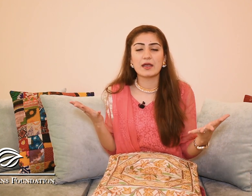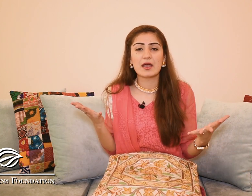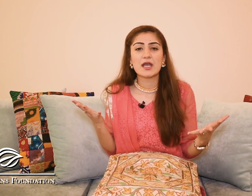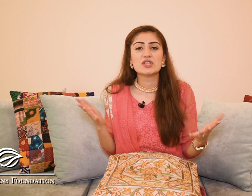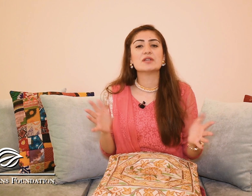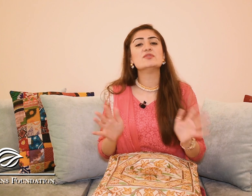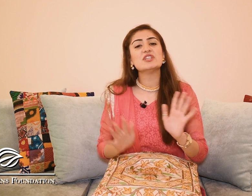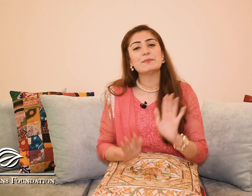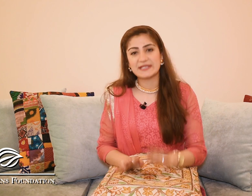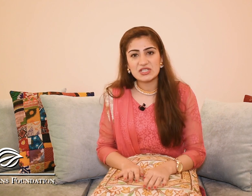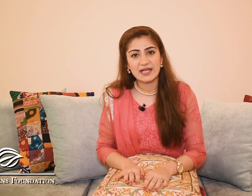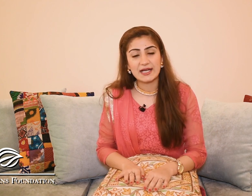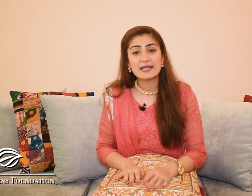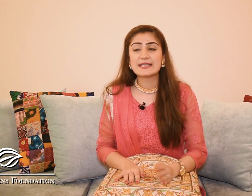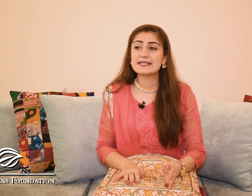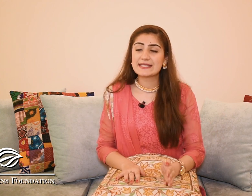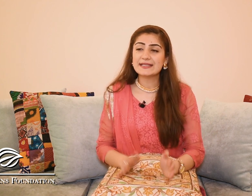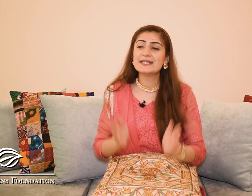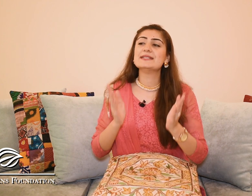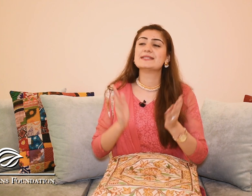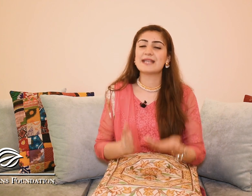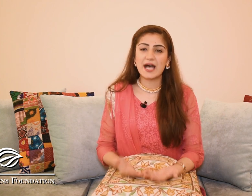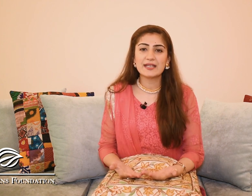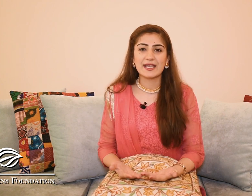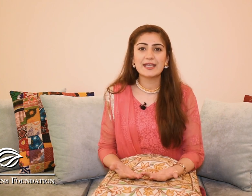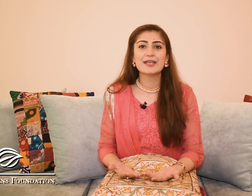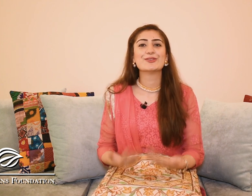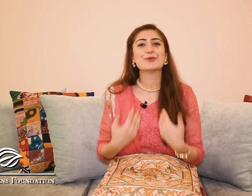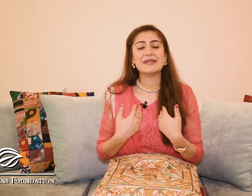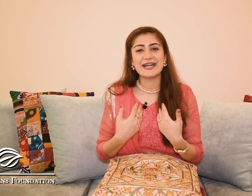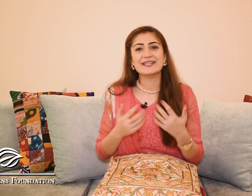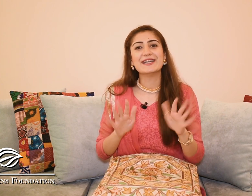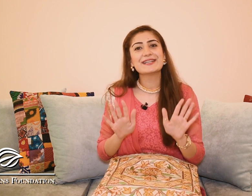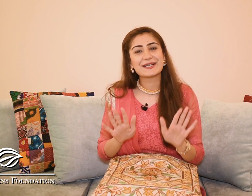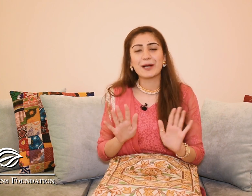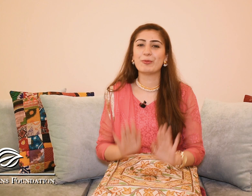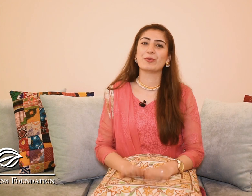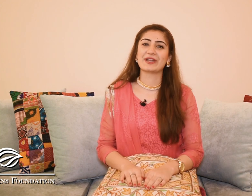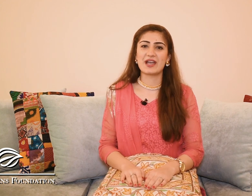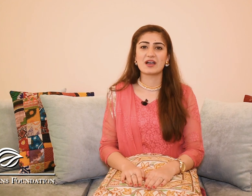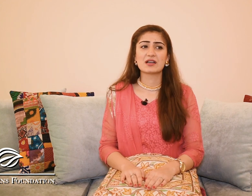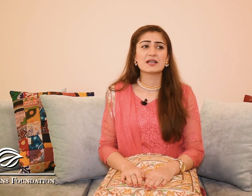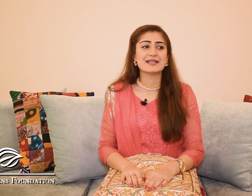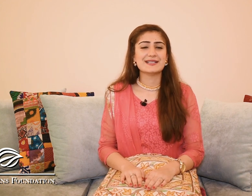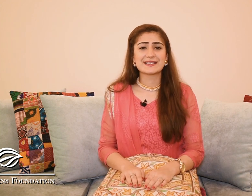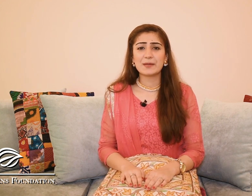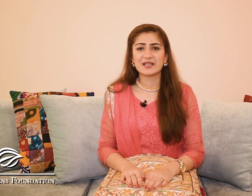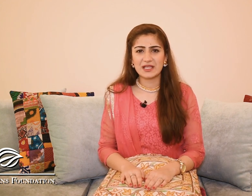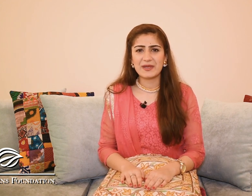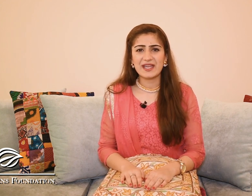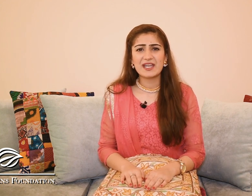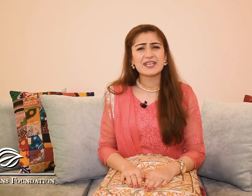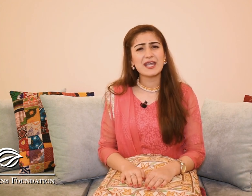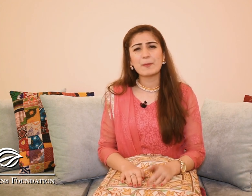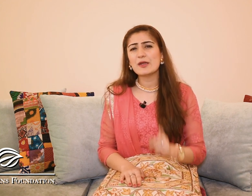क्या है. जब मुझे पता चला कि इसके अंदर इंसान है तो मेरा डर कम हो गया. इसका